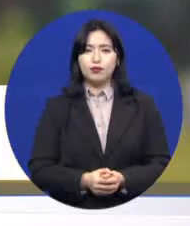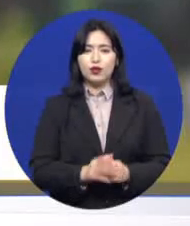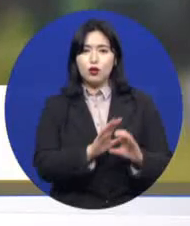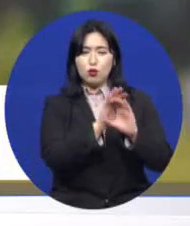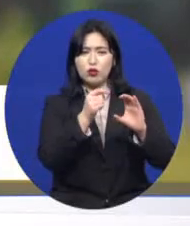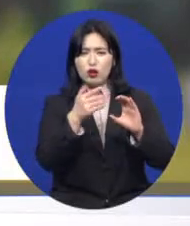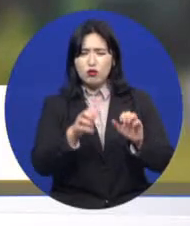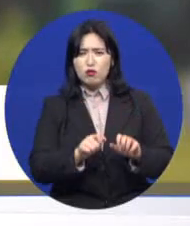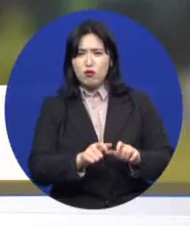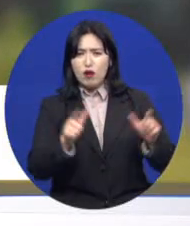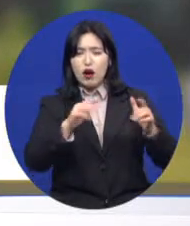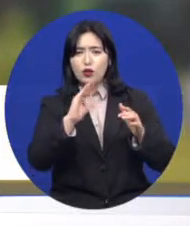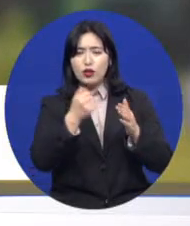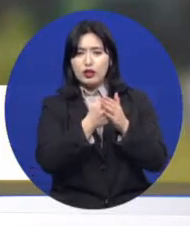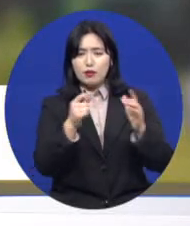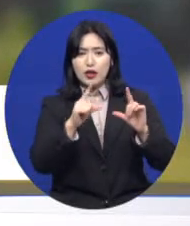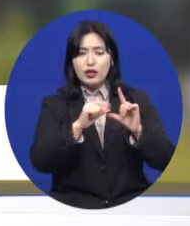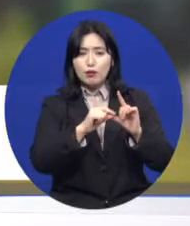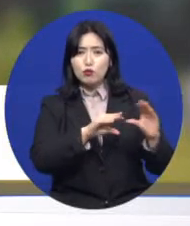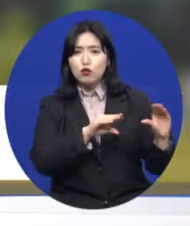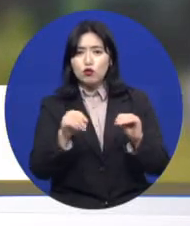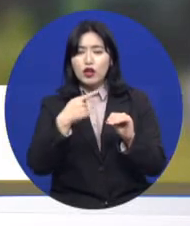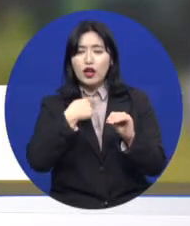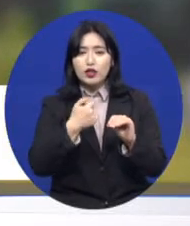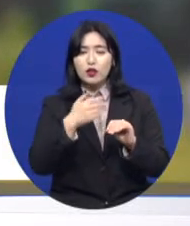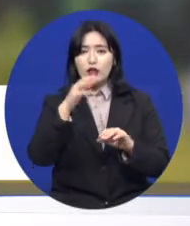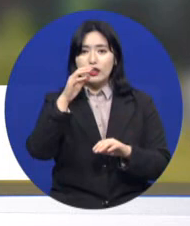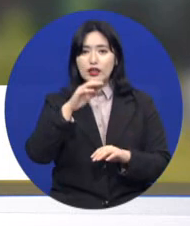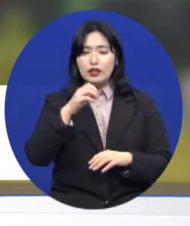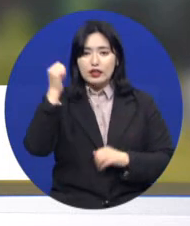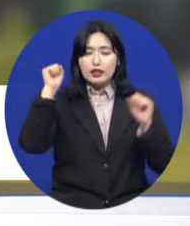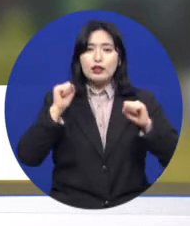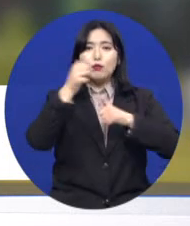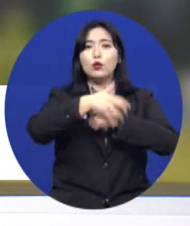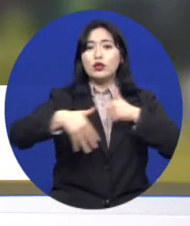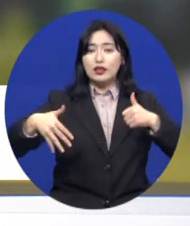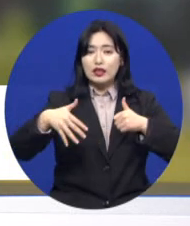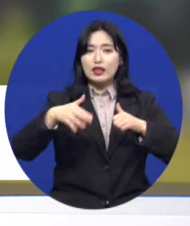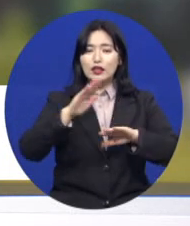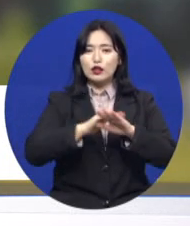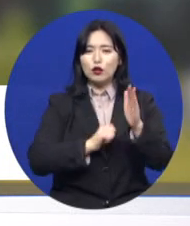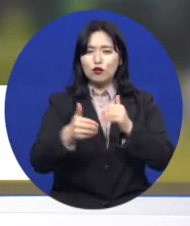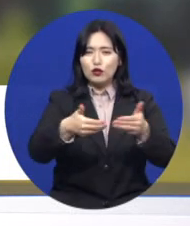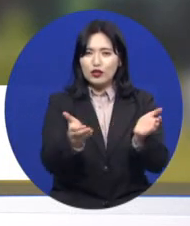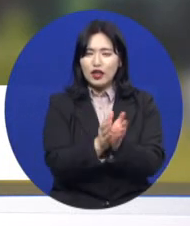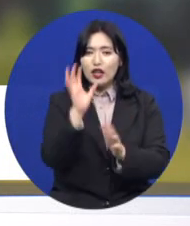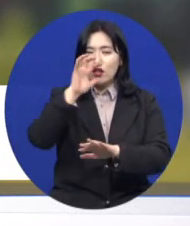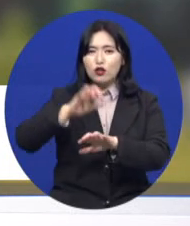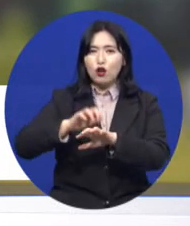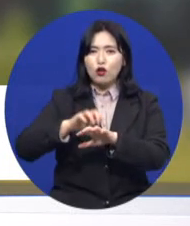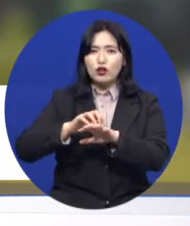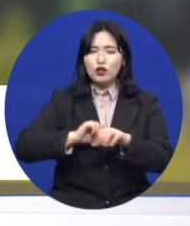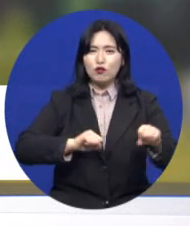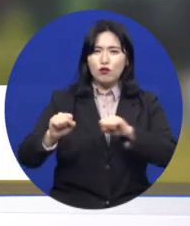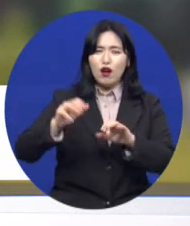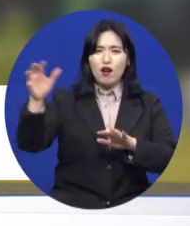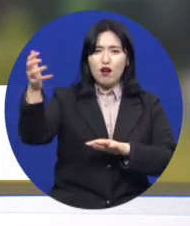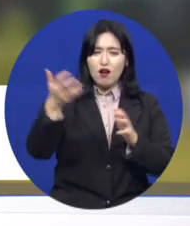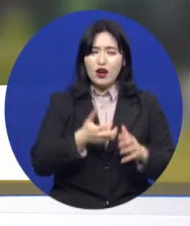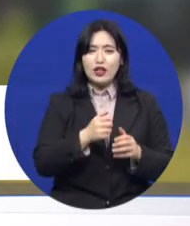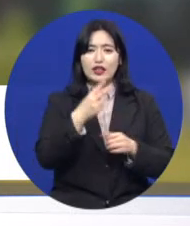고로 날 곡선으로 대부분 중단됐던 스포츠 선수도 안에 제주 전지훈련 2 2년만에 책의 되면서 모처럼 활기를 띠고